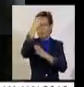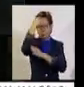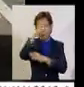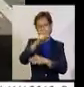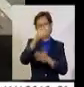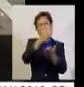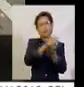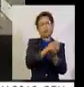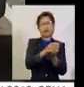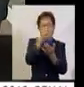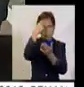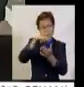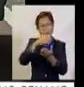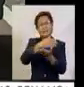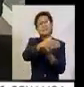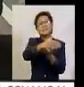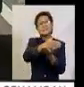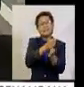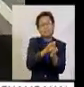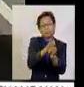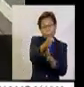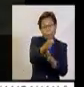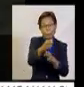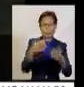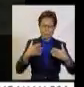bagi sektor keselamatan.